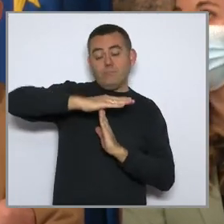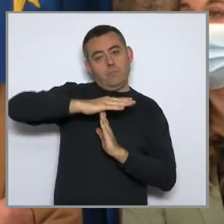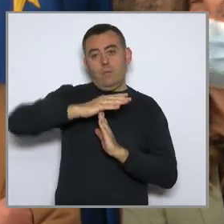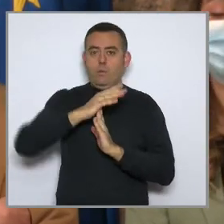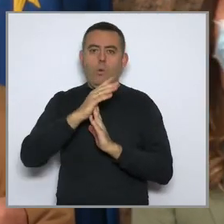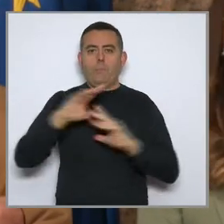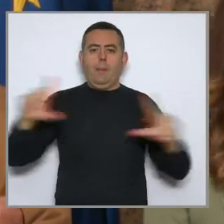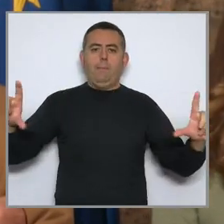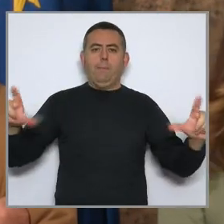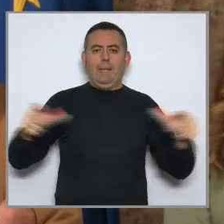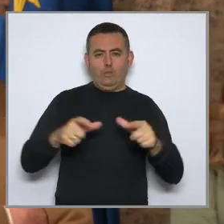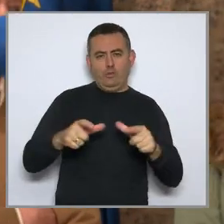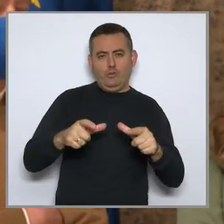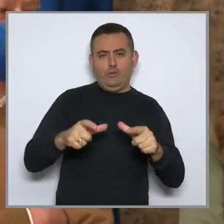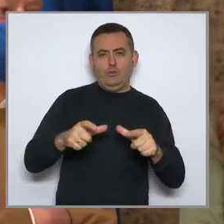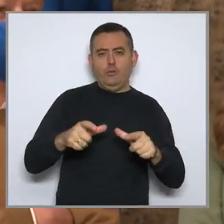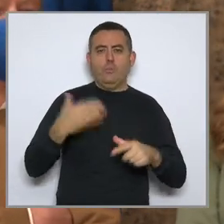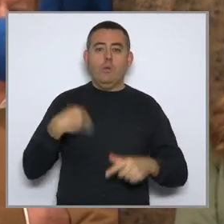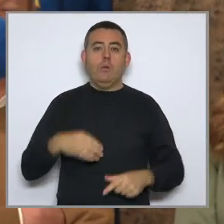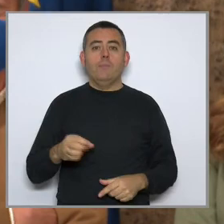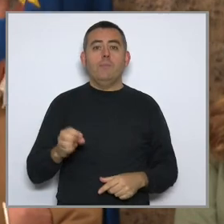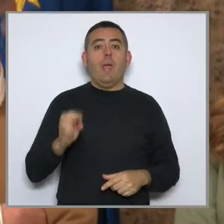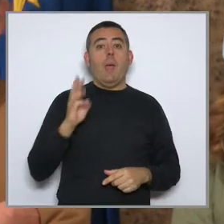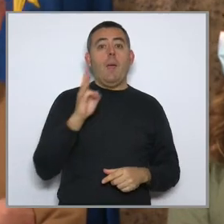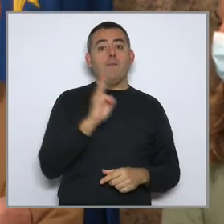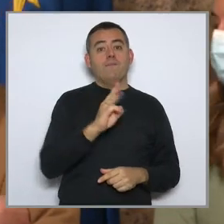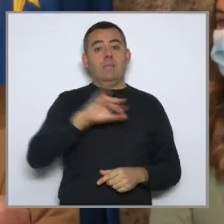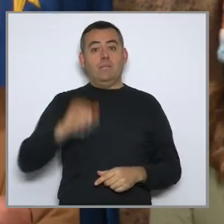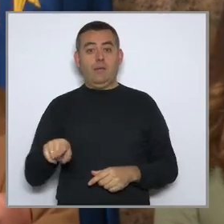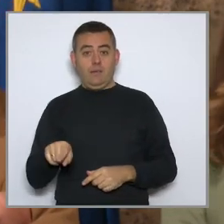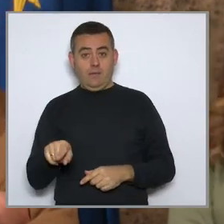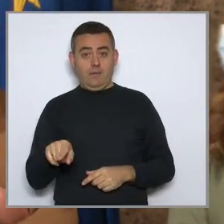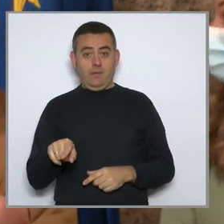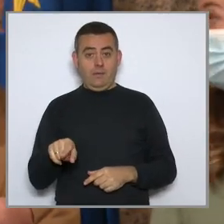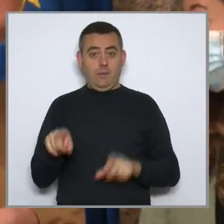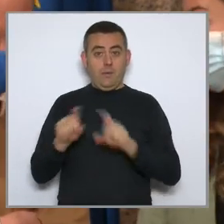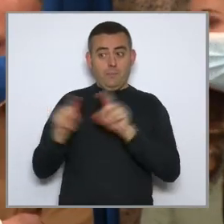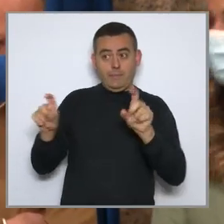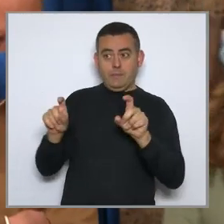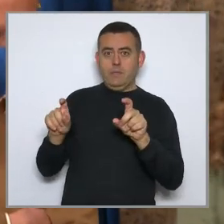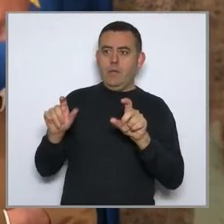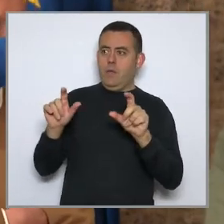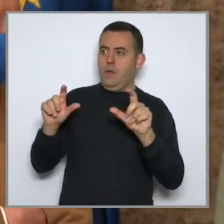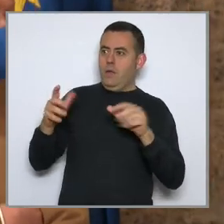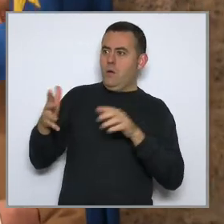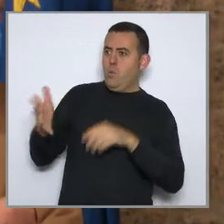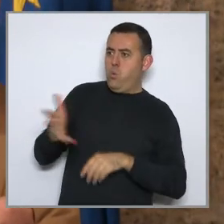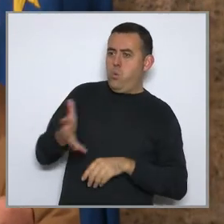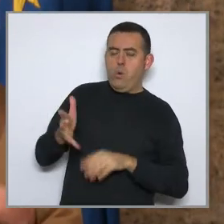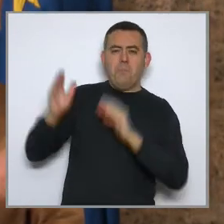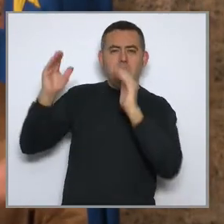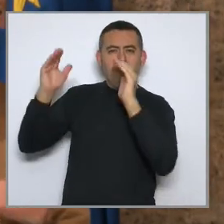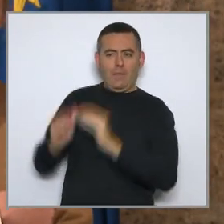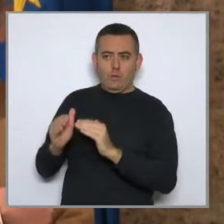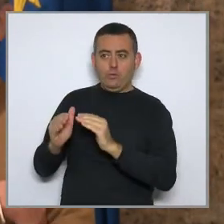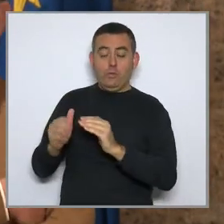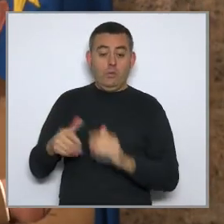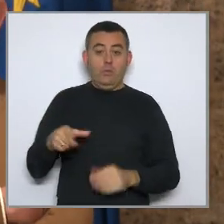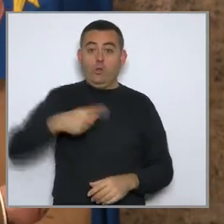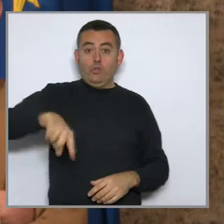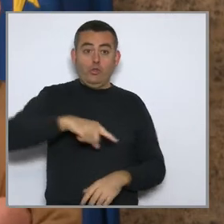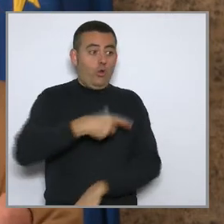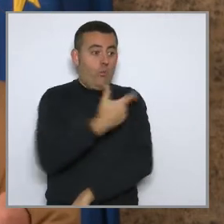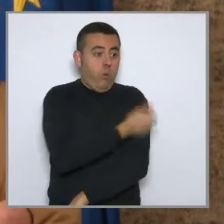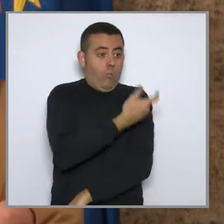part de Pfizer ens preocupa perquè ens ha parat un poc tota la velocitat que s'estava portant.